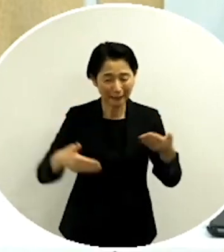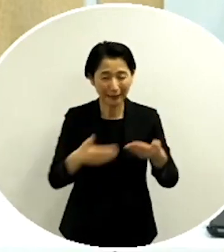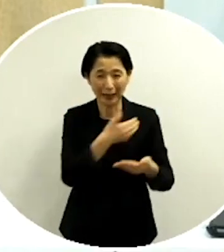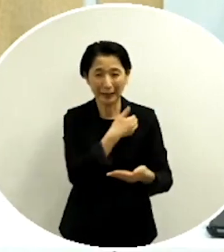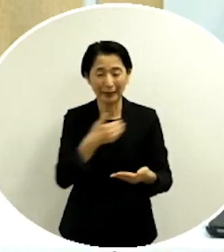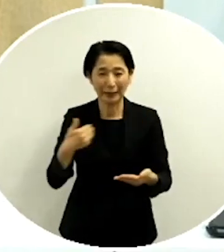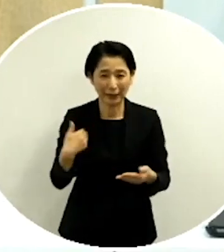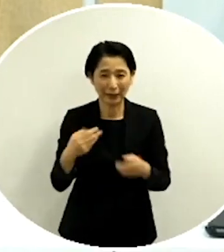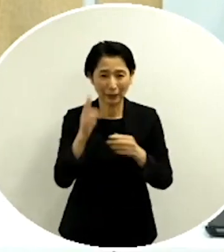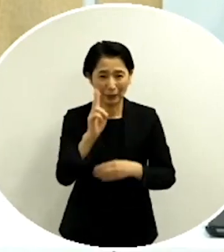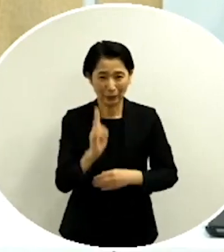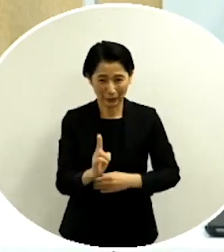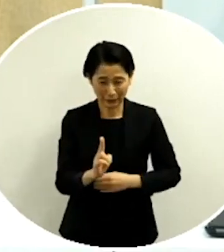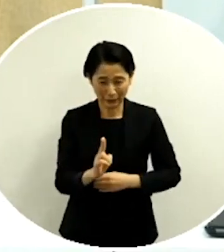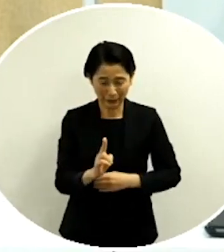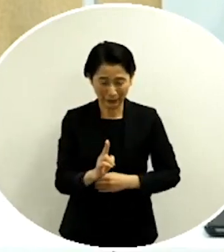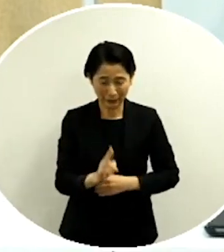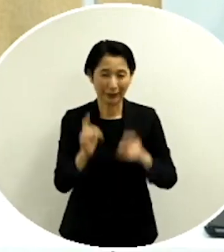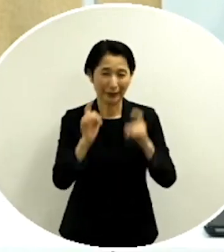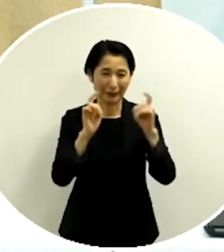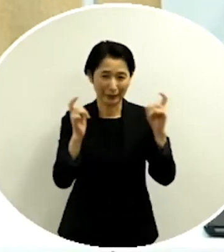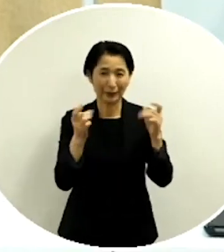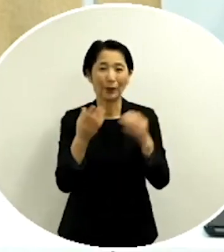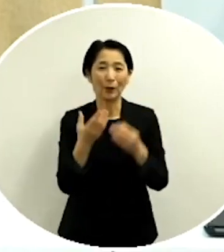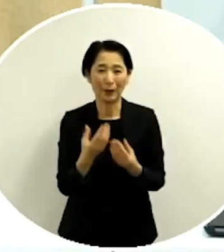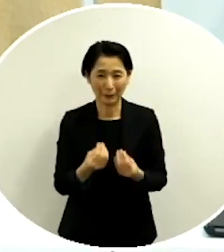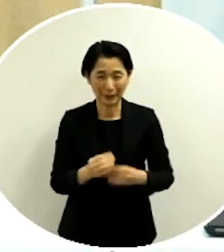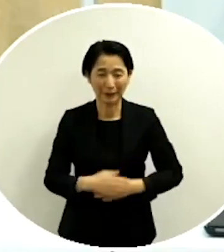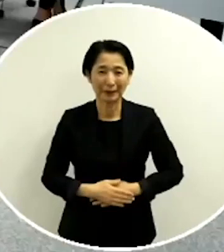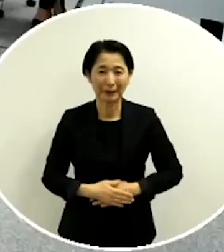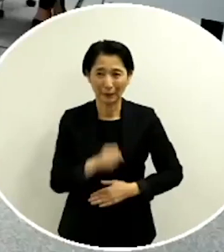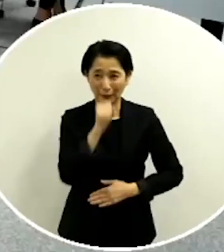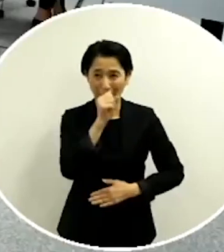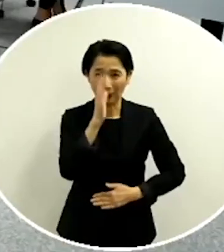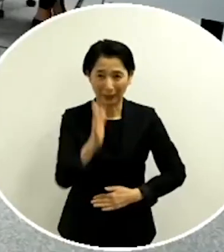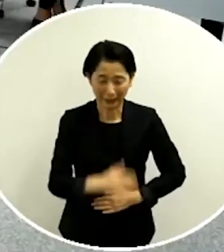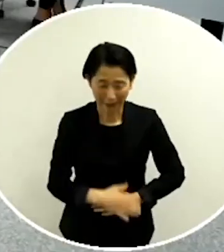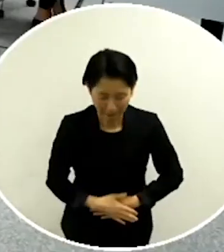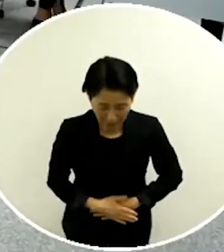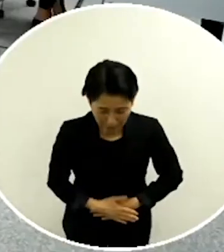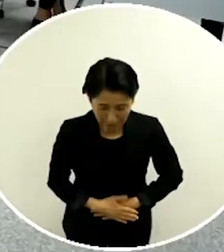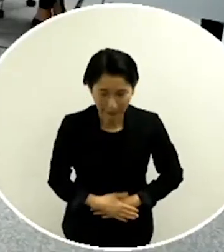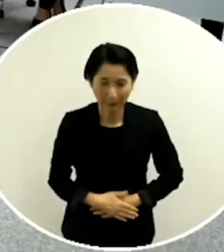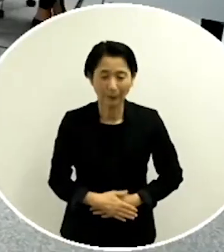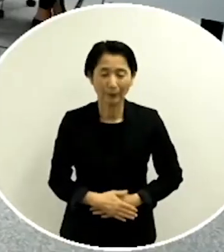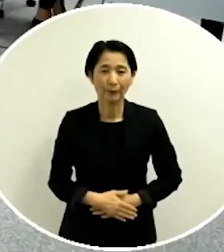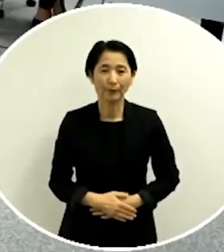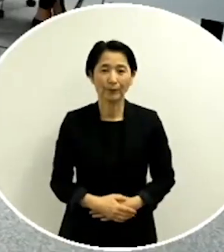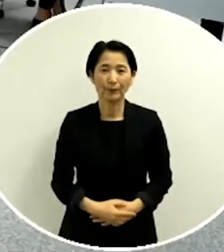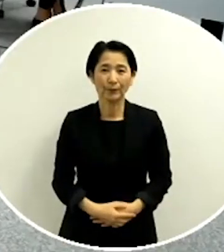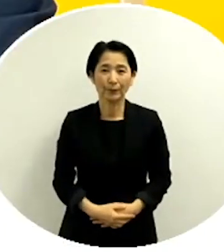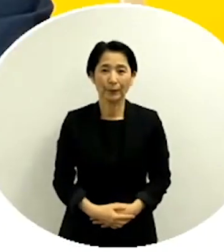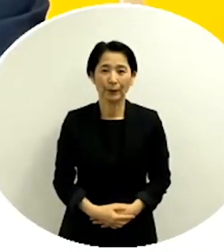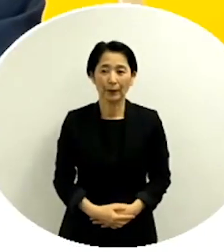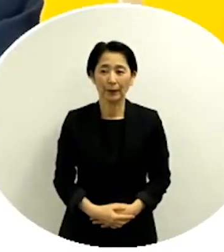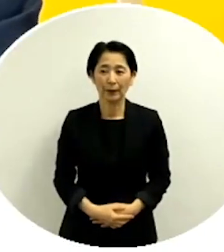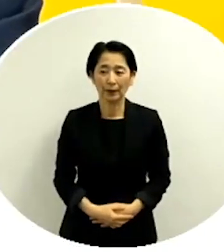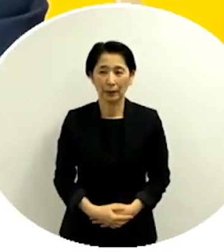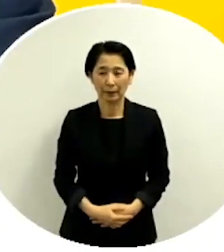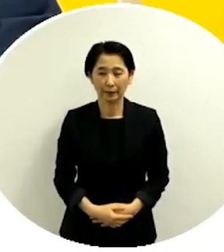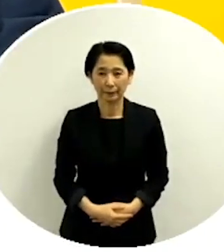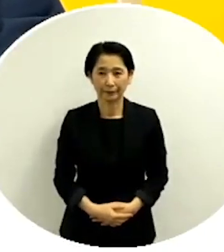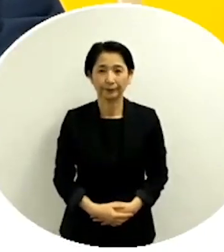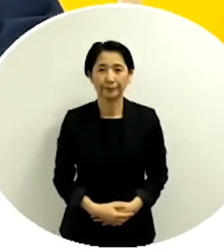願いをして冒頭の挨拶ちょっとさせていただきますよろしくお願い致しますはい西村晃ありがとうございまし